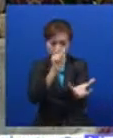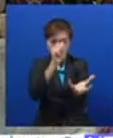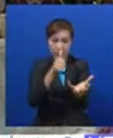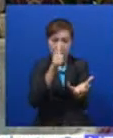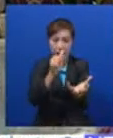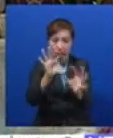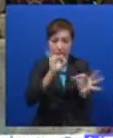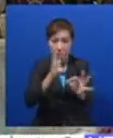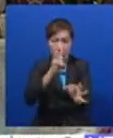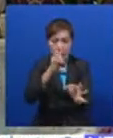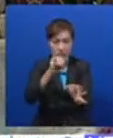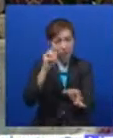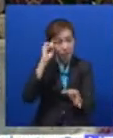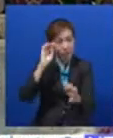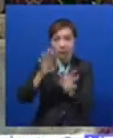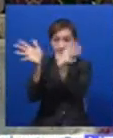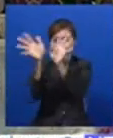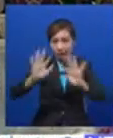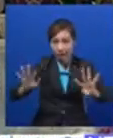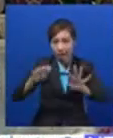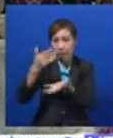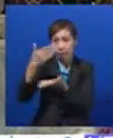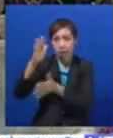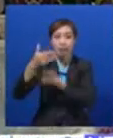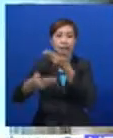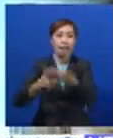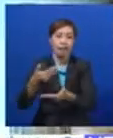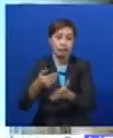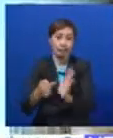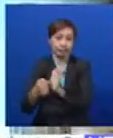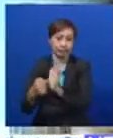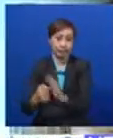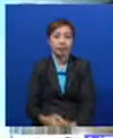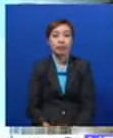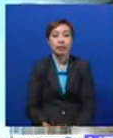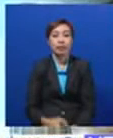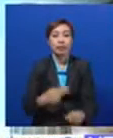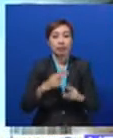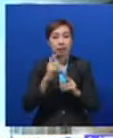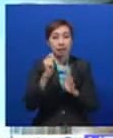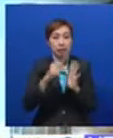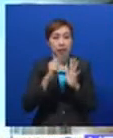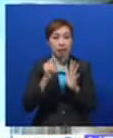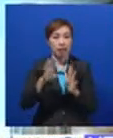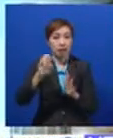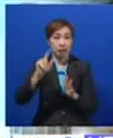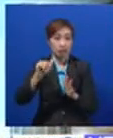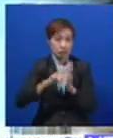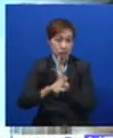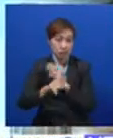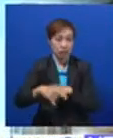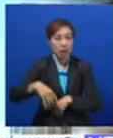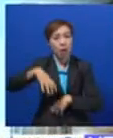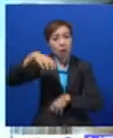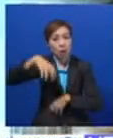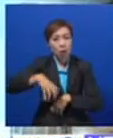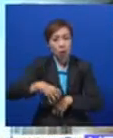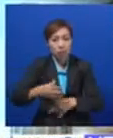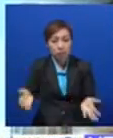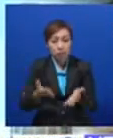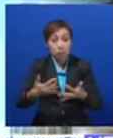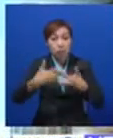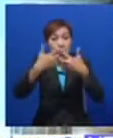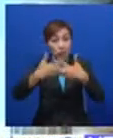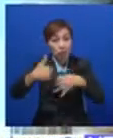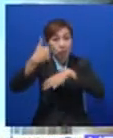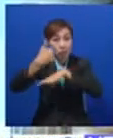ดตลาดในกลุ่มประเทศอาเซียนด้วยค่ะด้านนายอาทิตย์วุฒิคโรอธิบดีกรมส่งเสริมอุตสาหกรรมเปิดเผยค่ะว่า